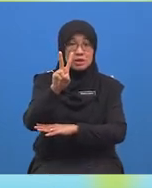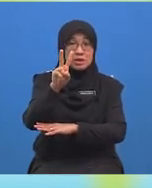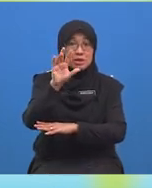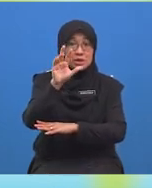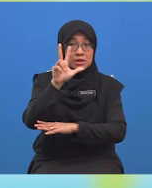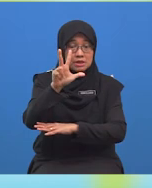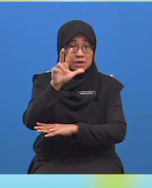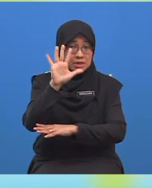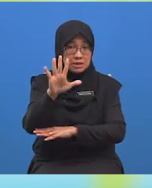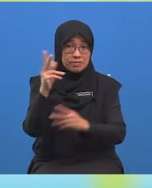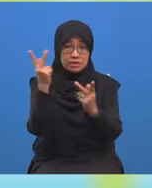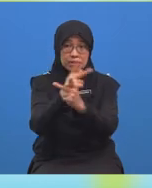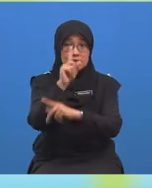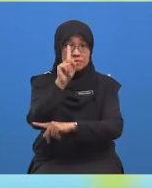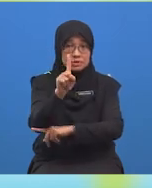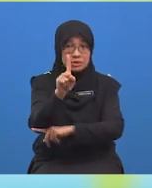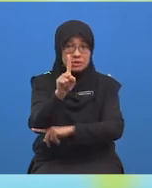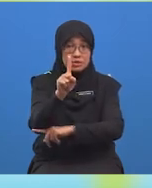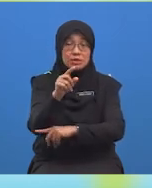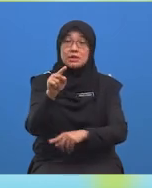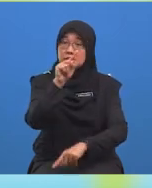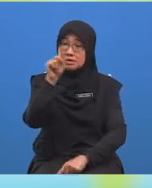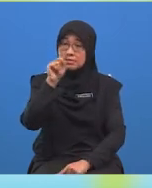235 darab 1 sama dengan